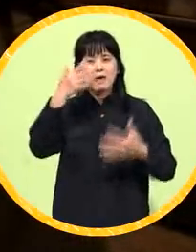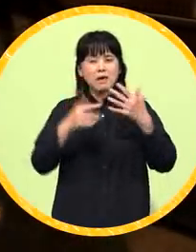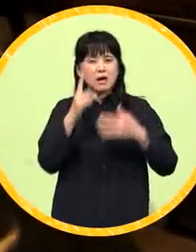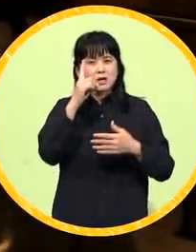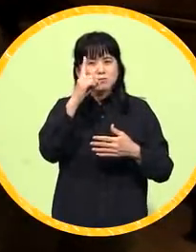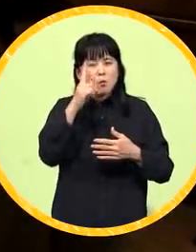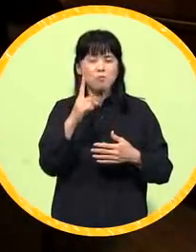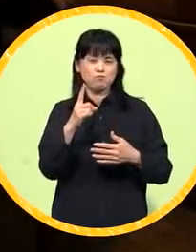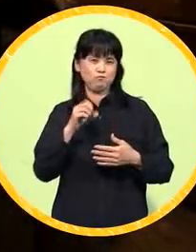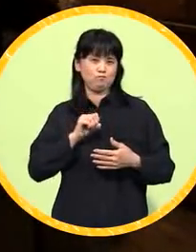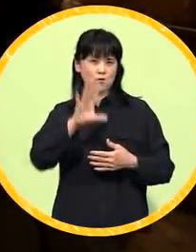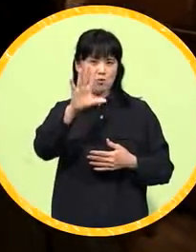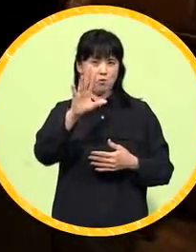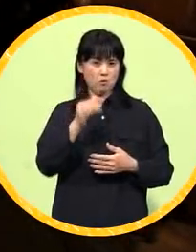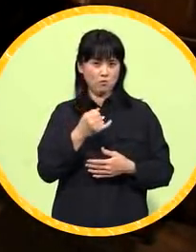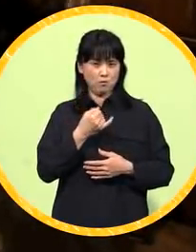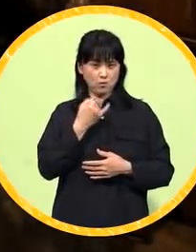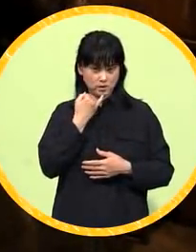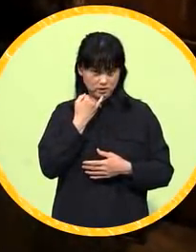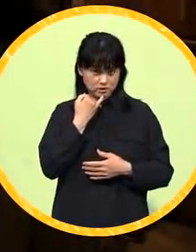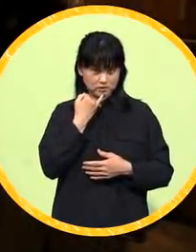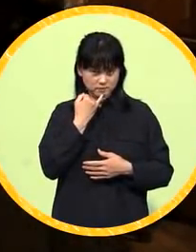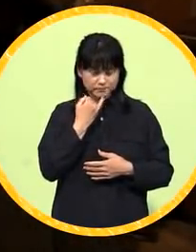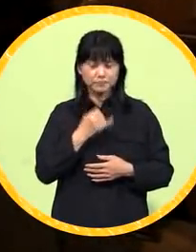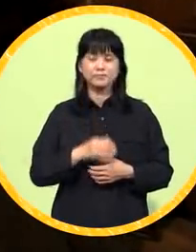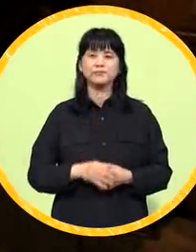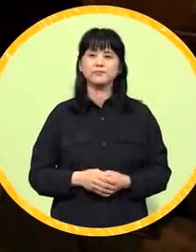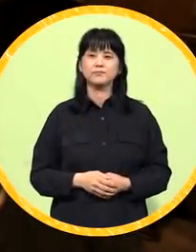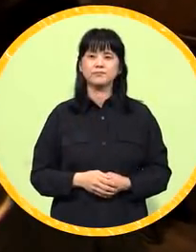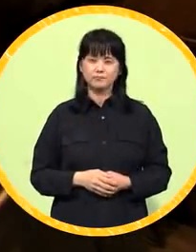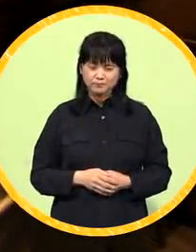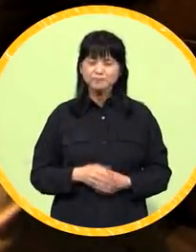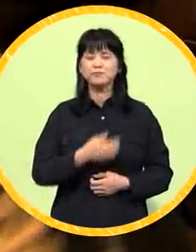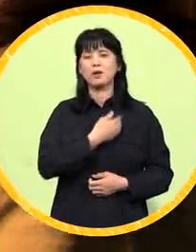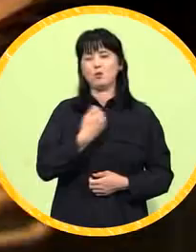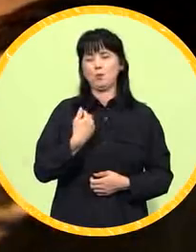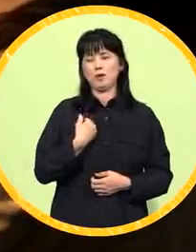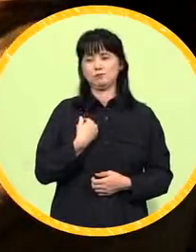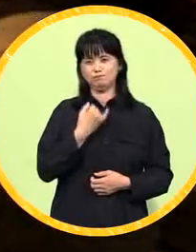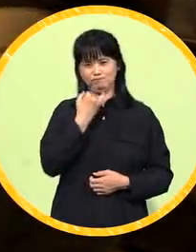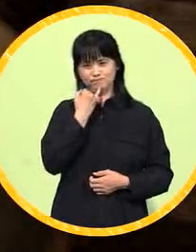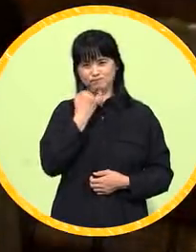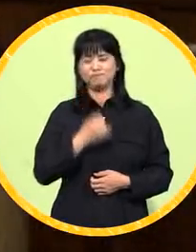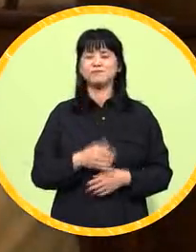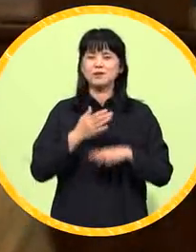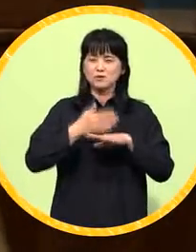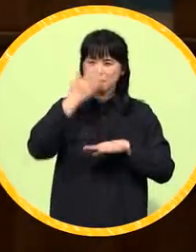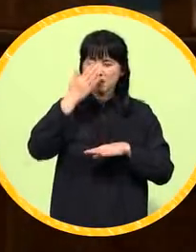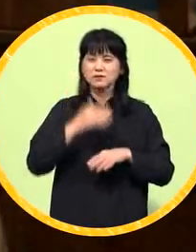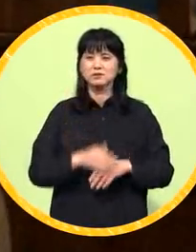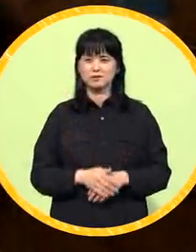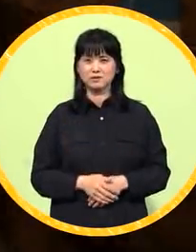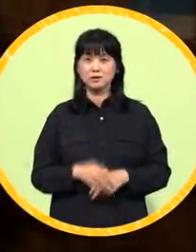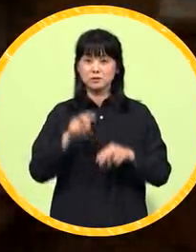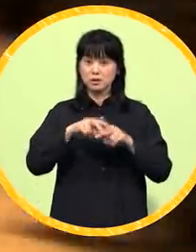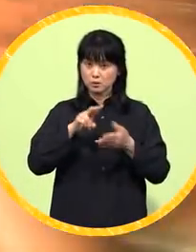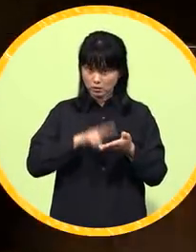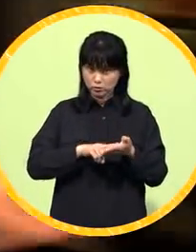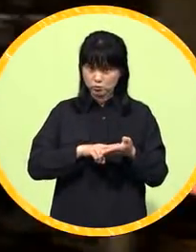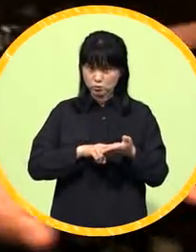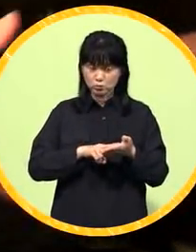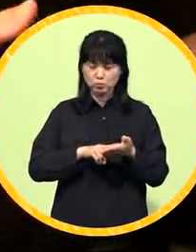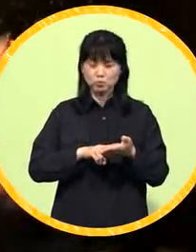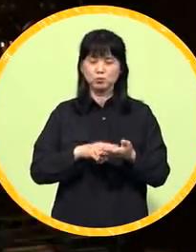上映してもていただいてもいいですか大丈夫ですどうもありがとうございます呉駅はきれないですよ